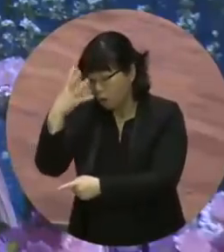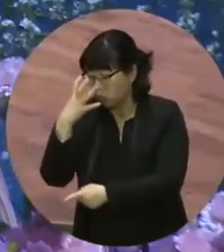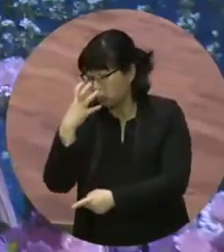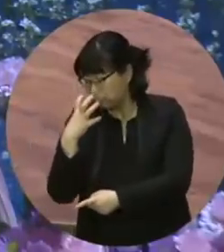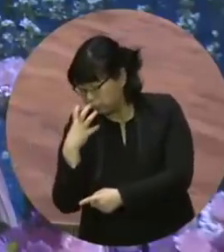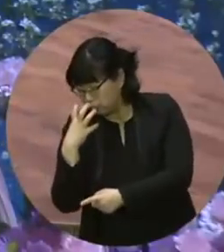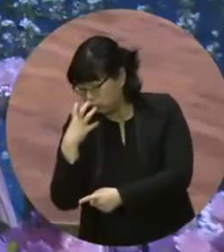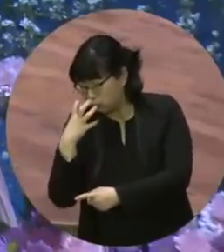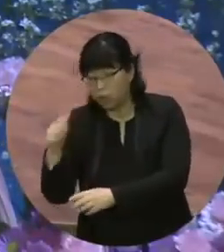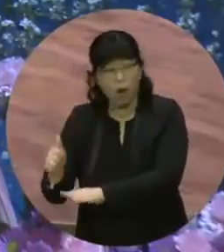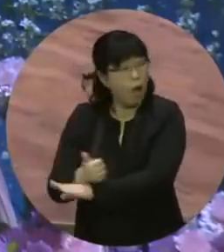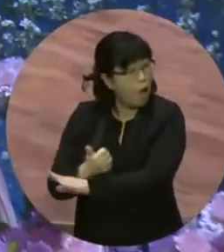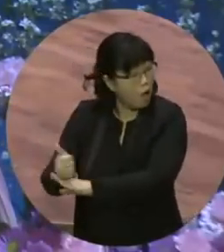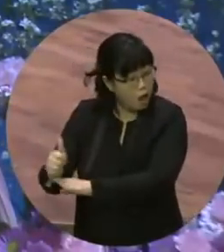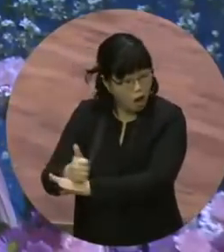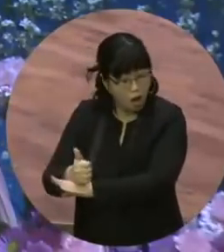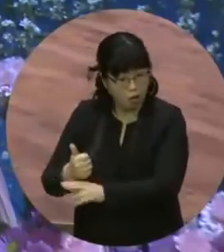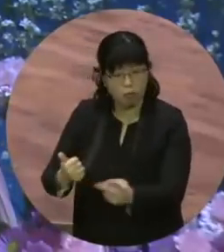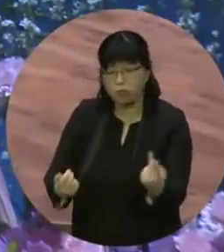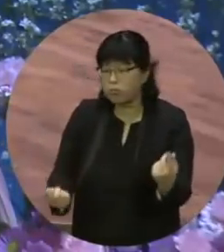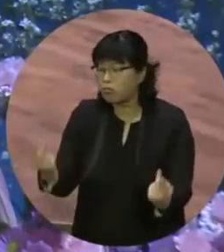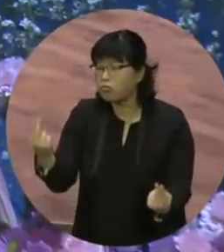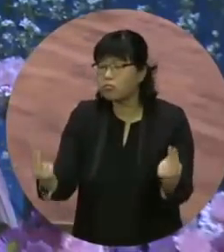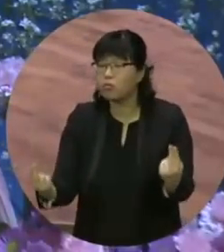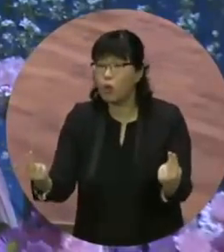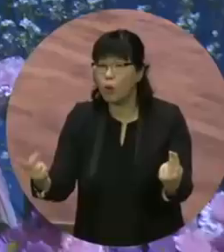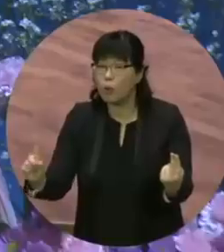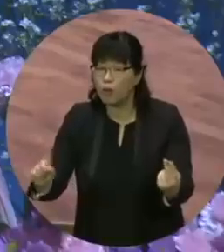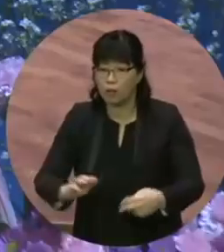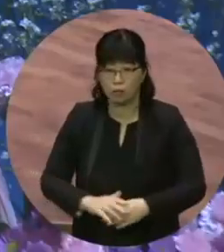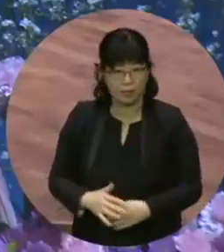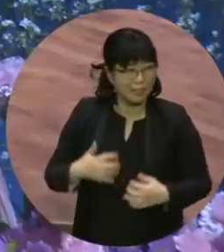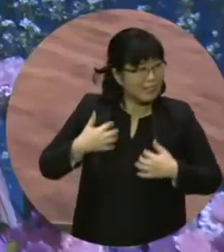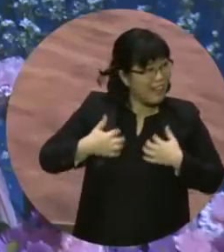눌려요. 눌리는 사람들은 누리는 사람 보면 짜증나요.